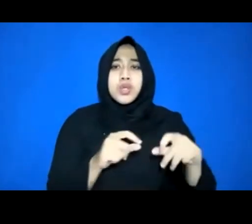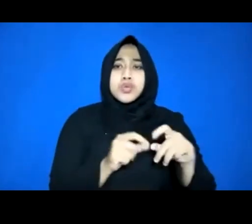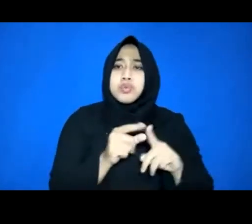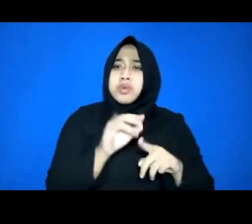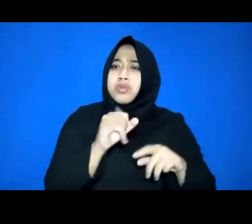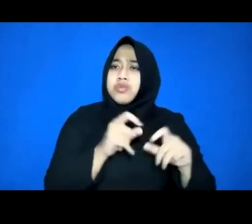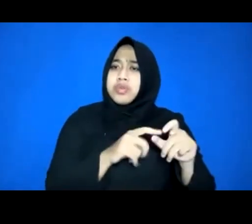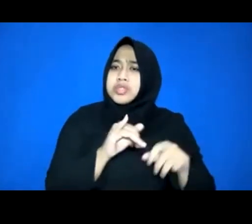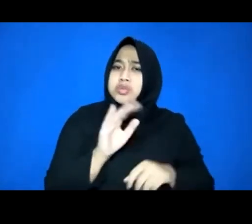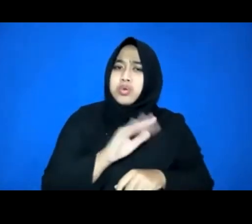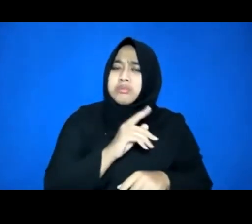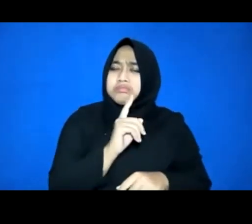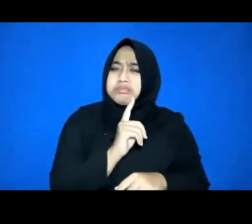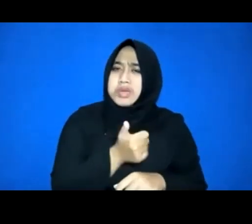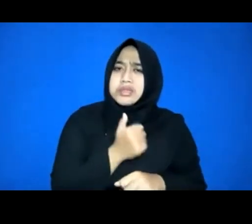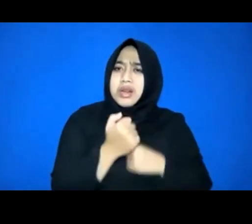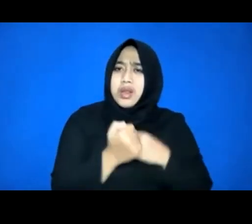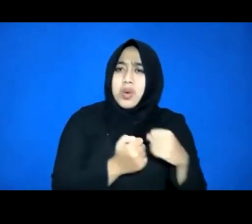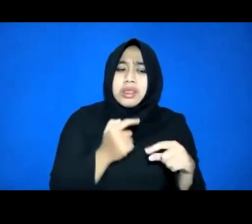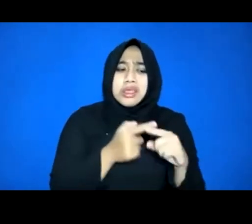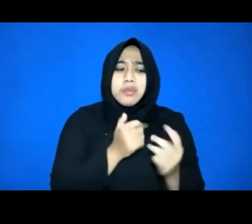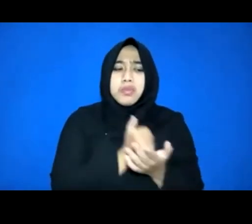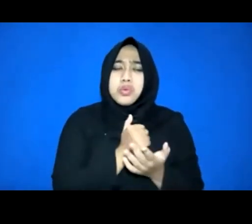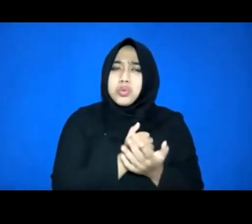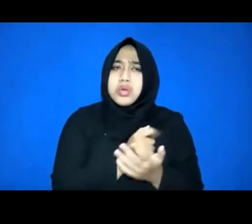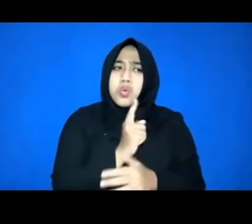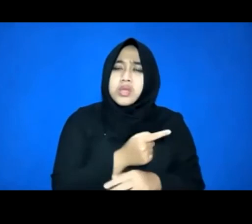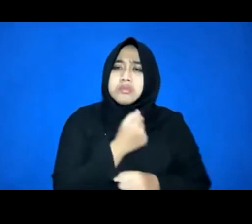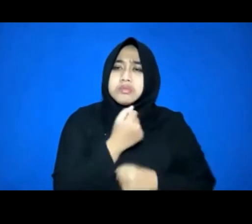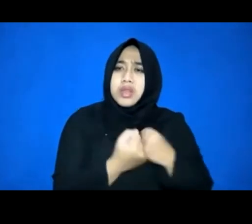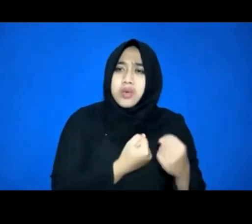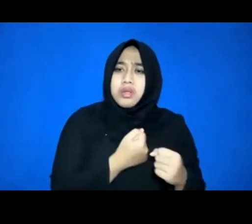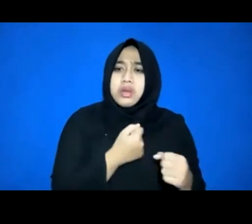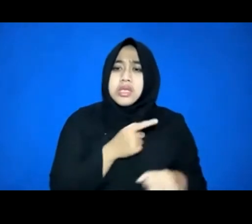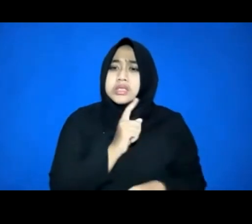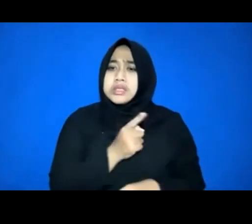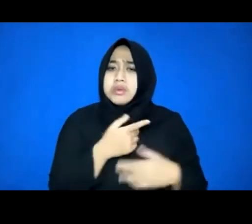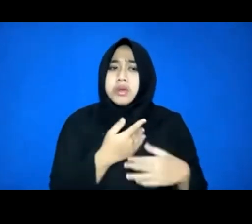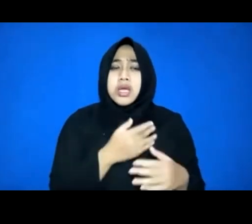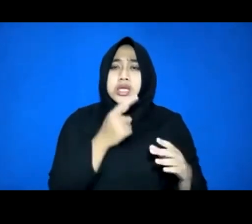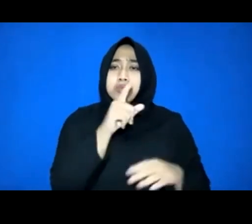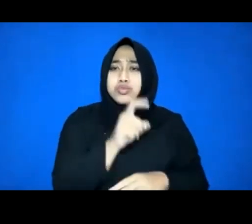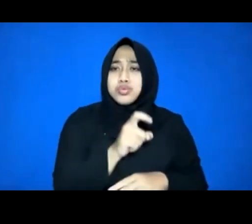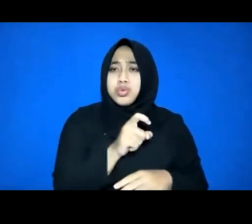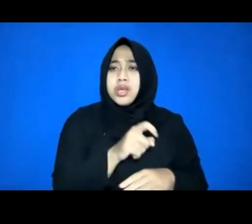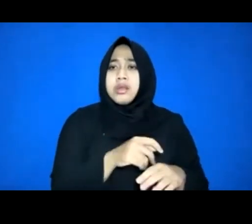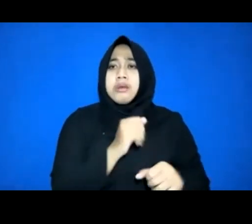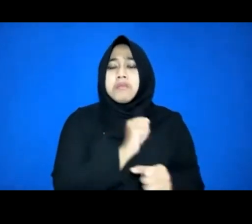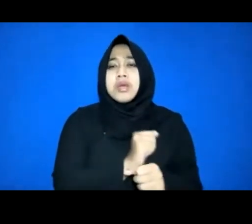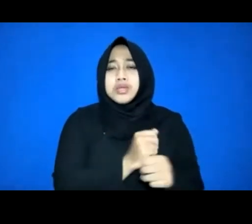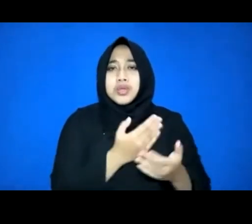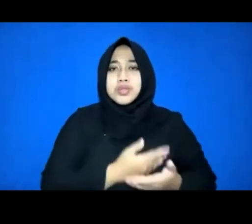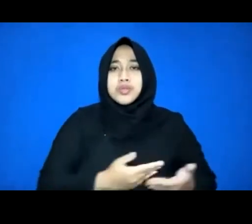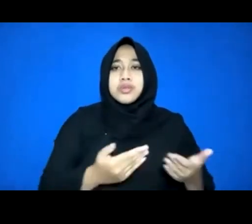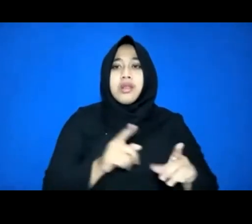hal yang sebaiknya dilakukan, tapi merupakan suatu hal yang harus dilakukan karena merupakan kebutuhan bagi para pekerja sosial dan